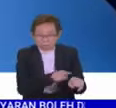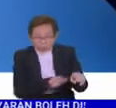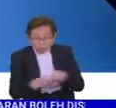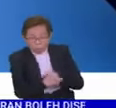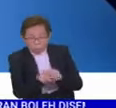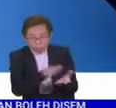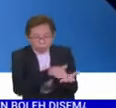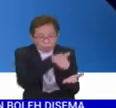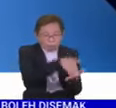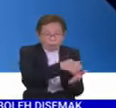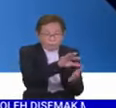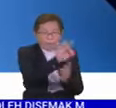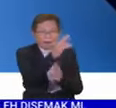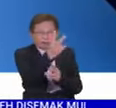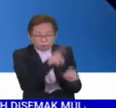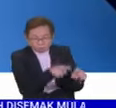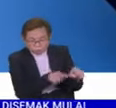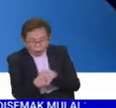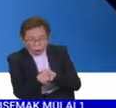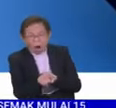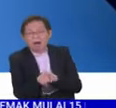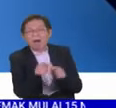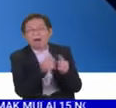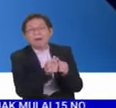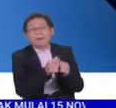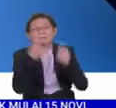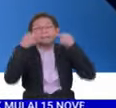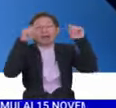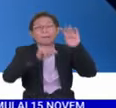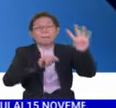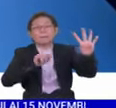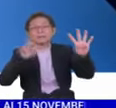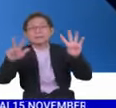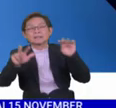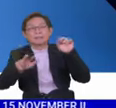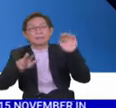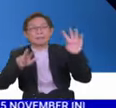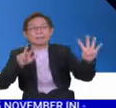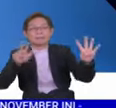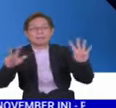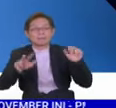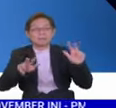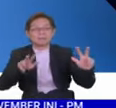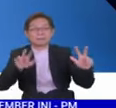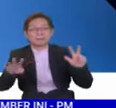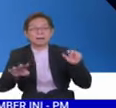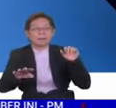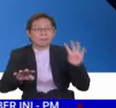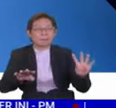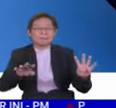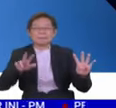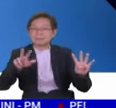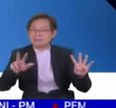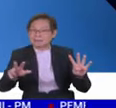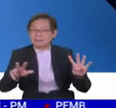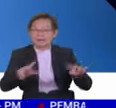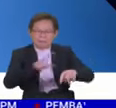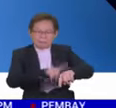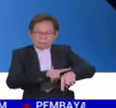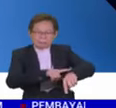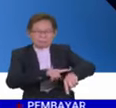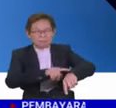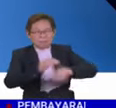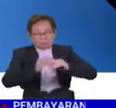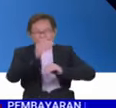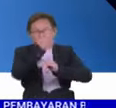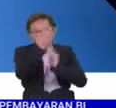mengatasi kebangkitan pilihan kedua itu dengan kejayaan 4-3, 4-3, 3-4, 3-4 dan 4-3 dalam masa lebih